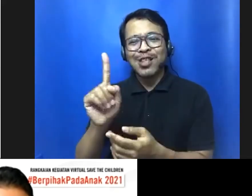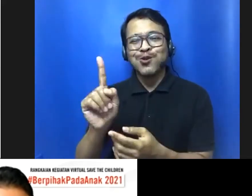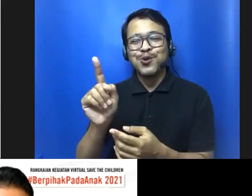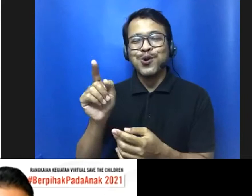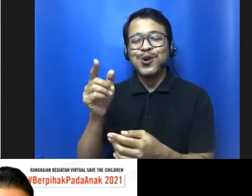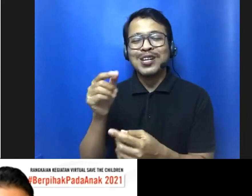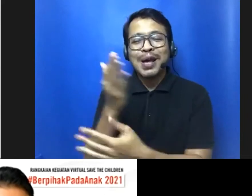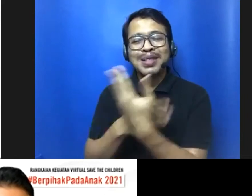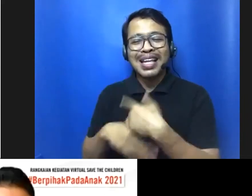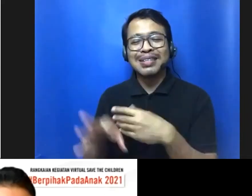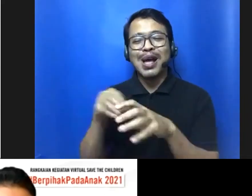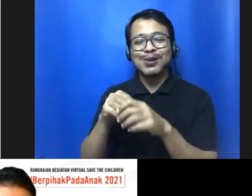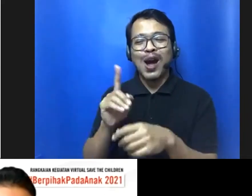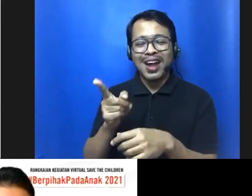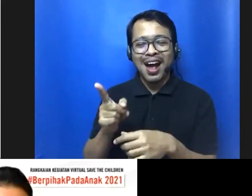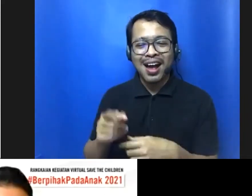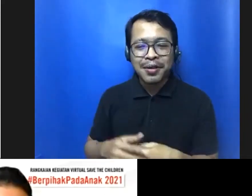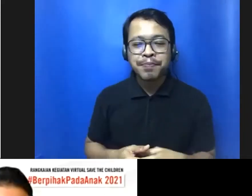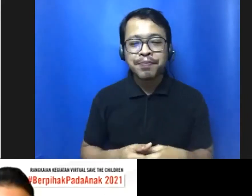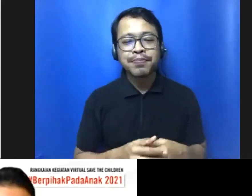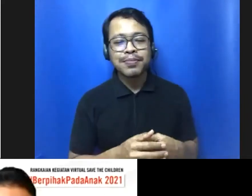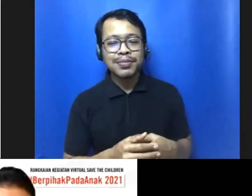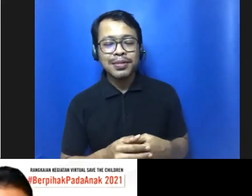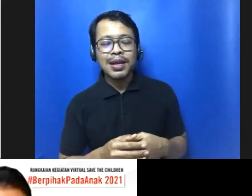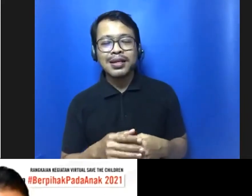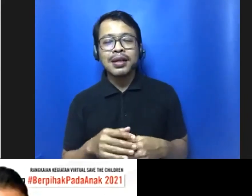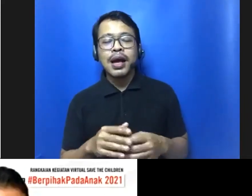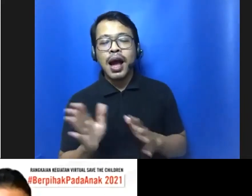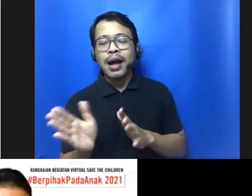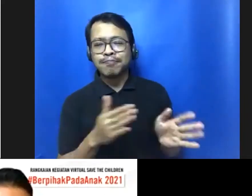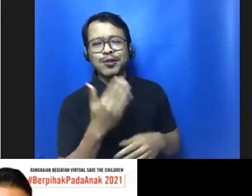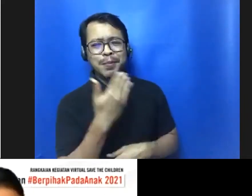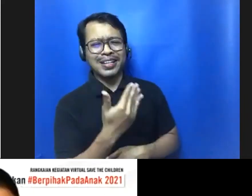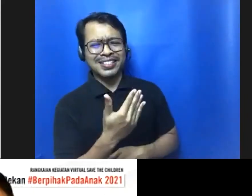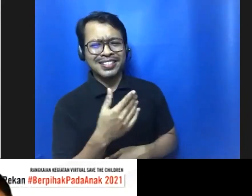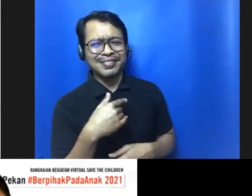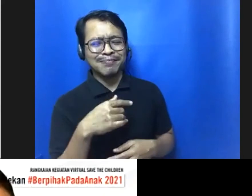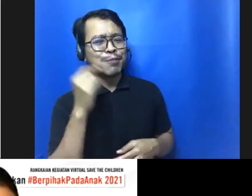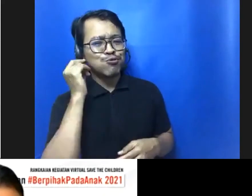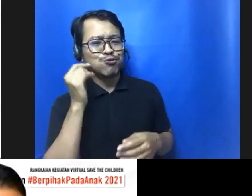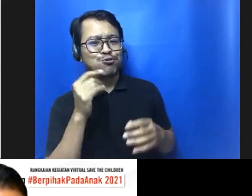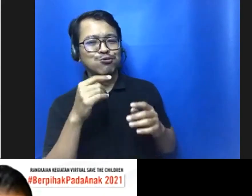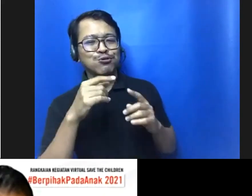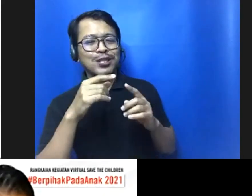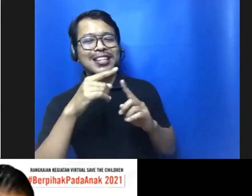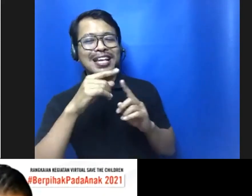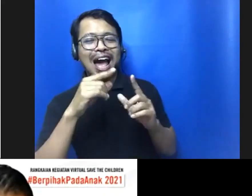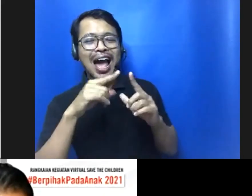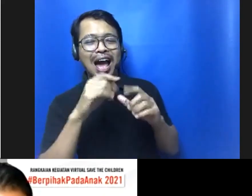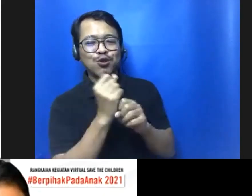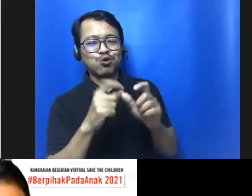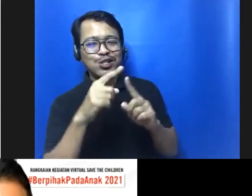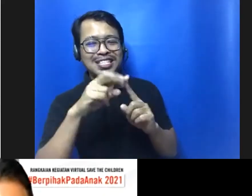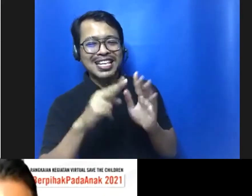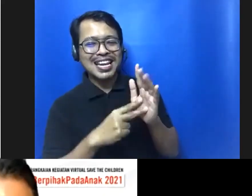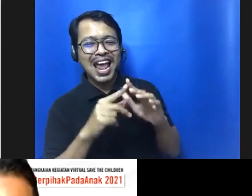Itu sih kalau sekarang. Baik, terima kasih Bu Agustina. Tadi sudah memberikan sharing-nya mengenai